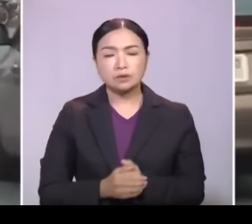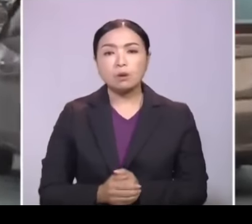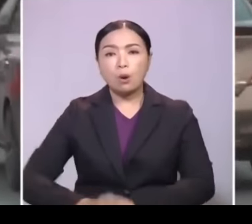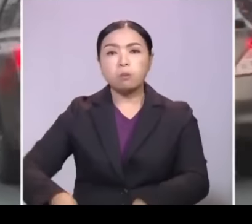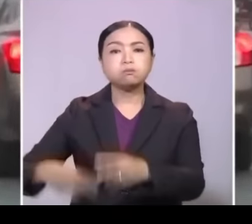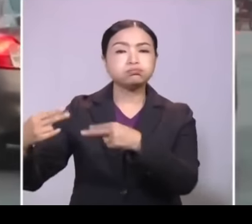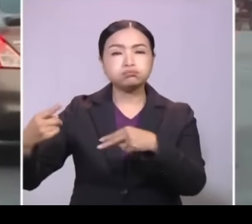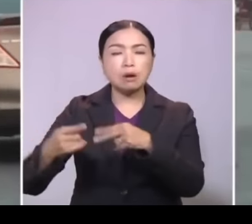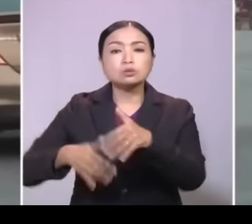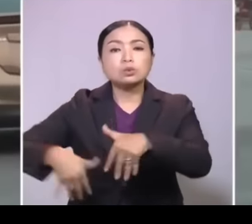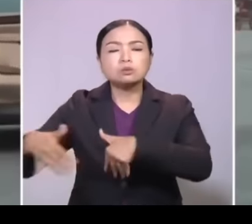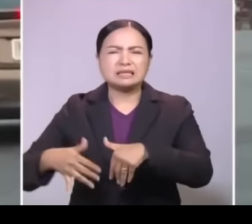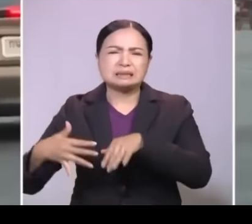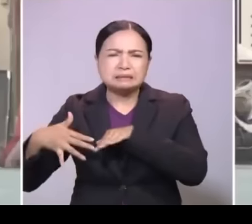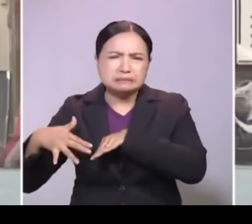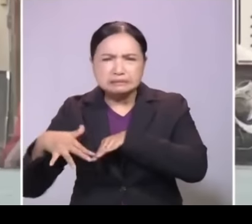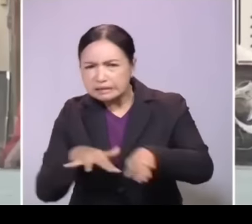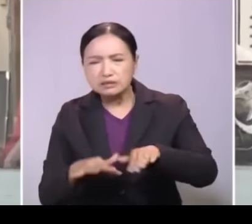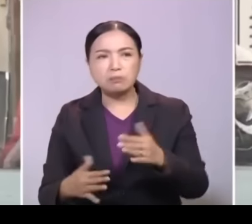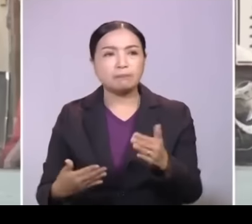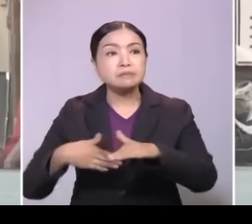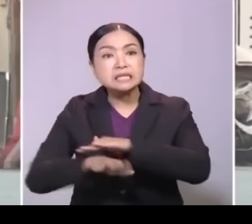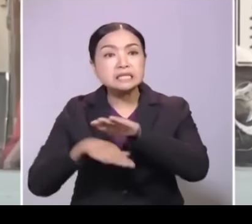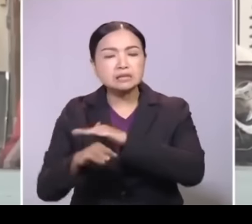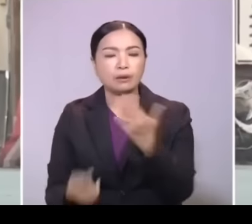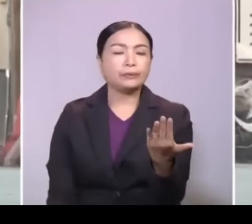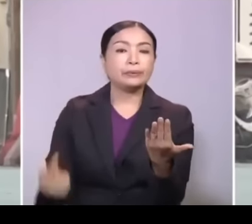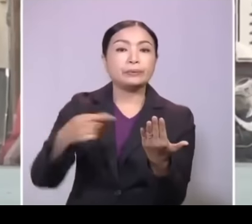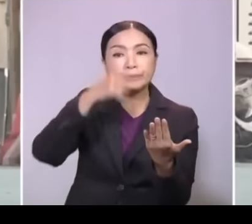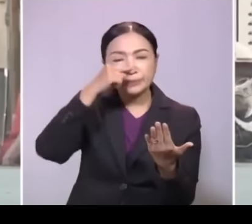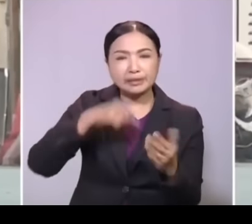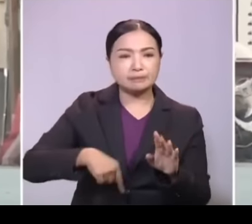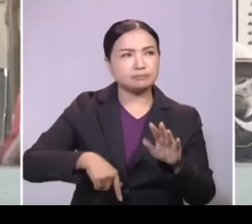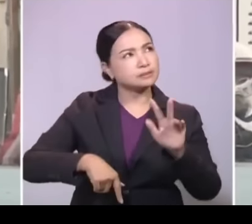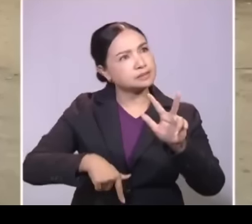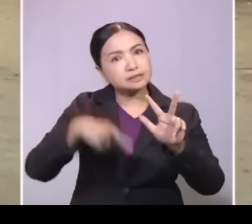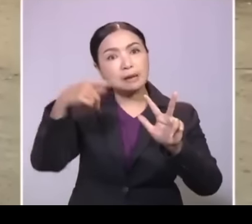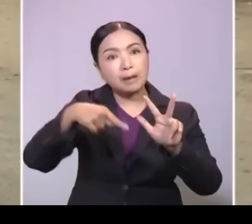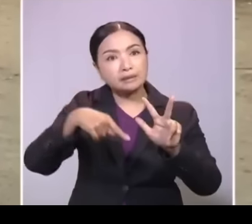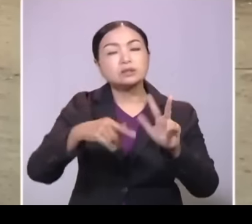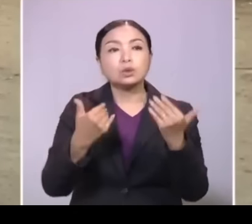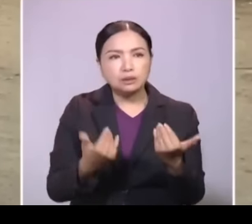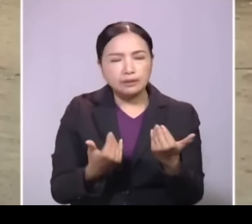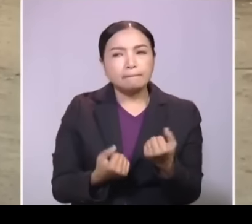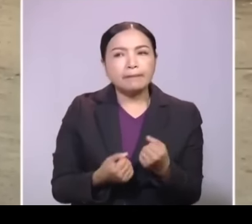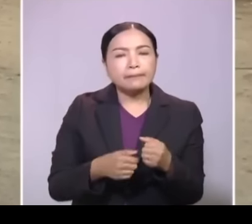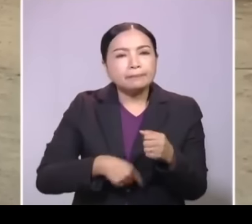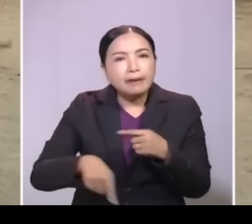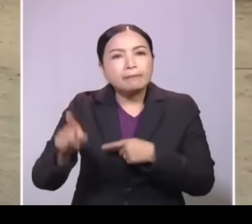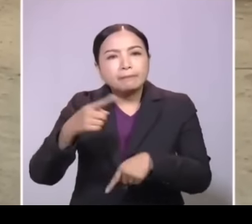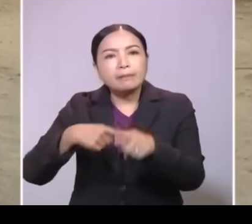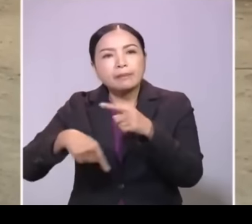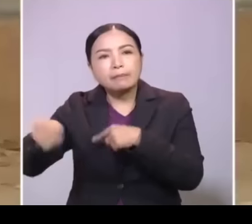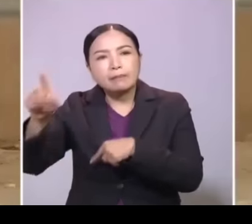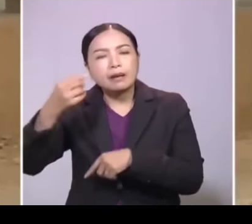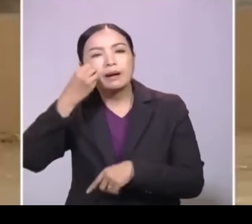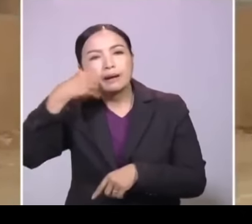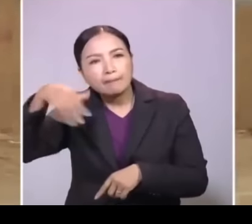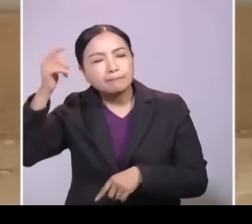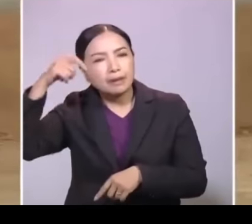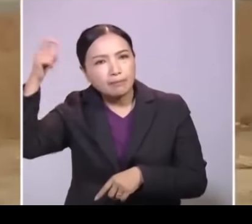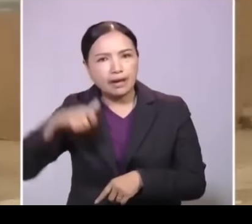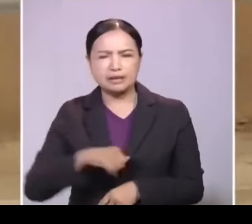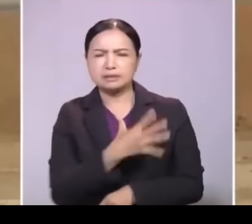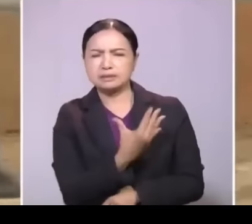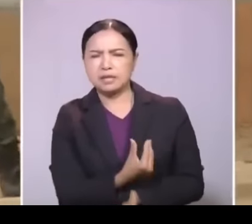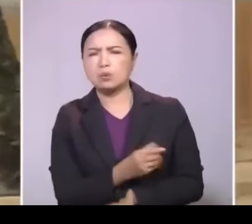ามาฝั่งไทยตลอดสัปดาห์เกือบ 3,000 คนนะครับก็ทยอยกลับบ้านฝั่งเมียวดีอย่างต่อเนื่องตอนนี้ก็เหลืออยู่ราว900คนนะครับโดยช่ว